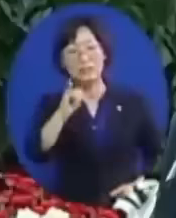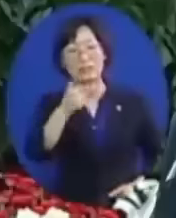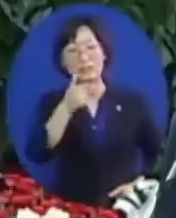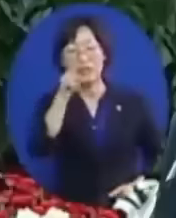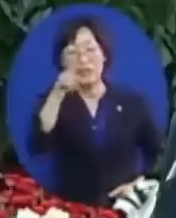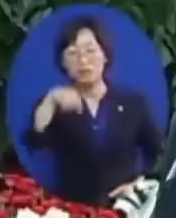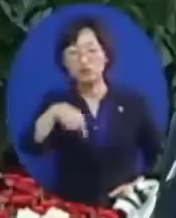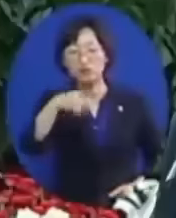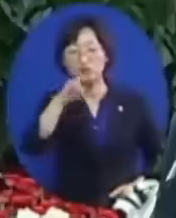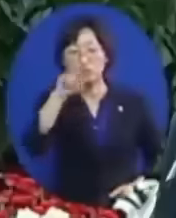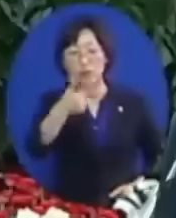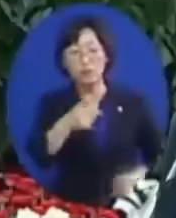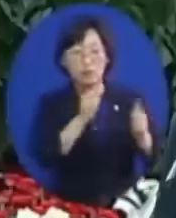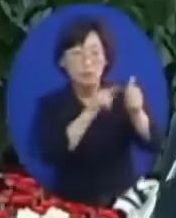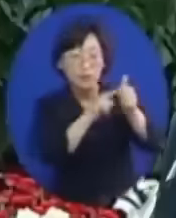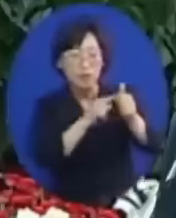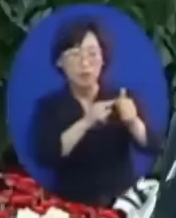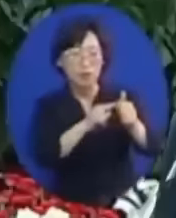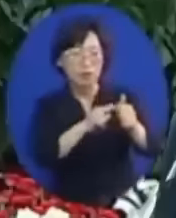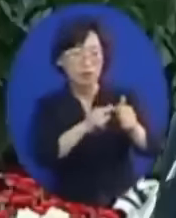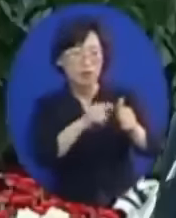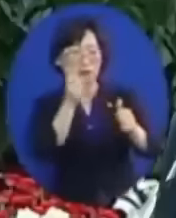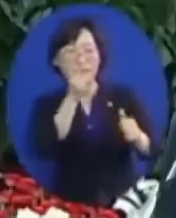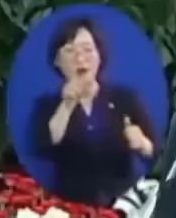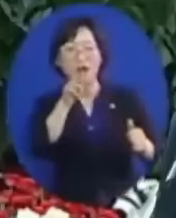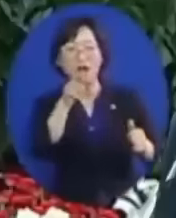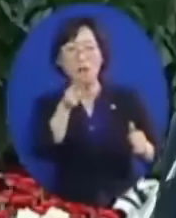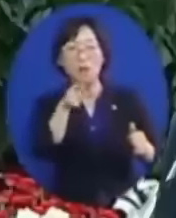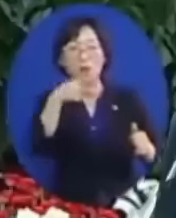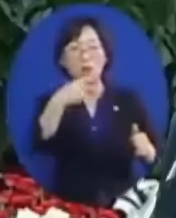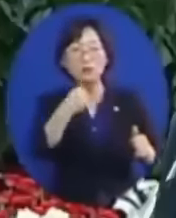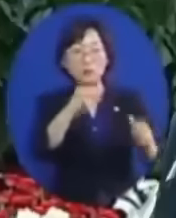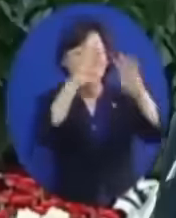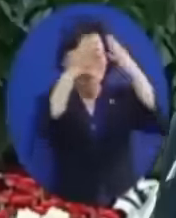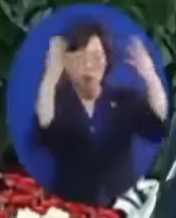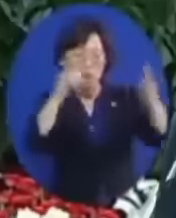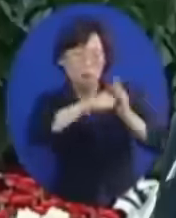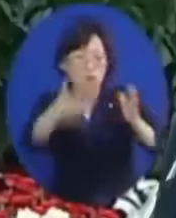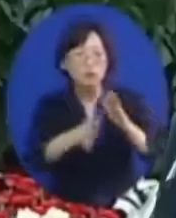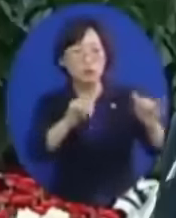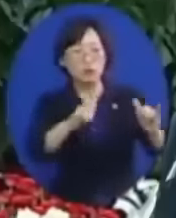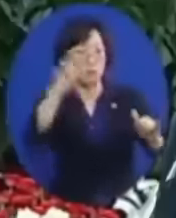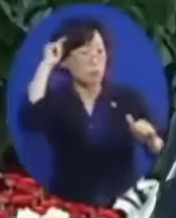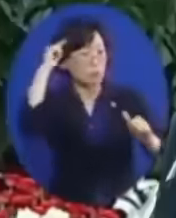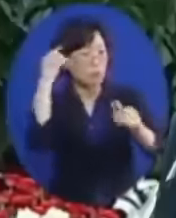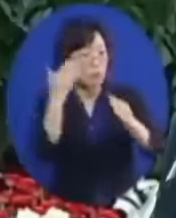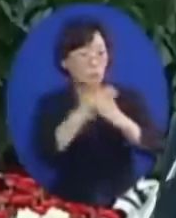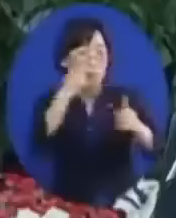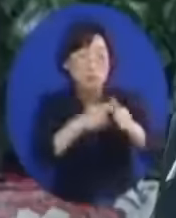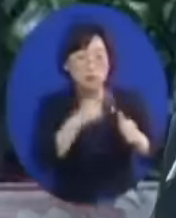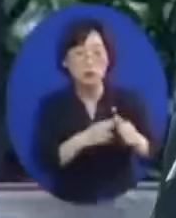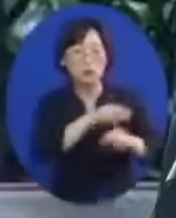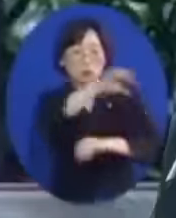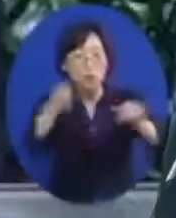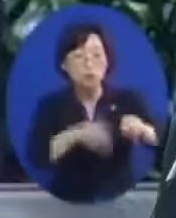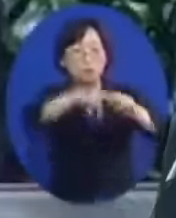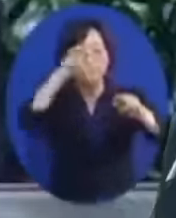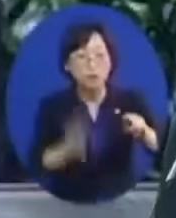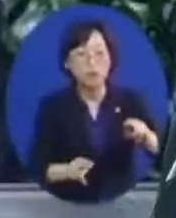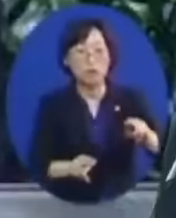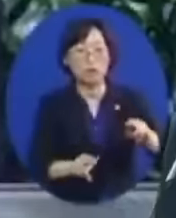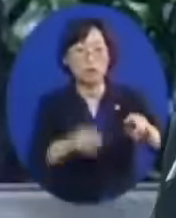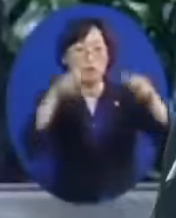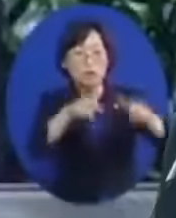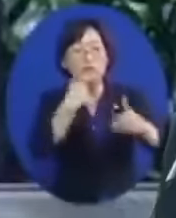교수였습니다. 그런데 어느 날 그는 교수직을 버리고 장애인 사역을 나가기로 결심을 하고 교수직을 버리니까 사람들이 아연실색을